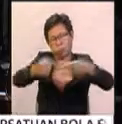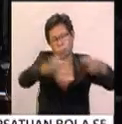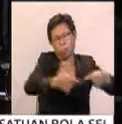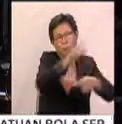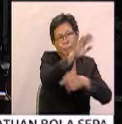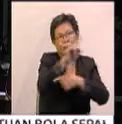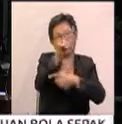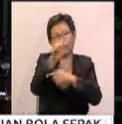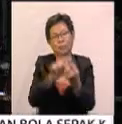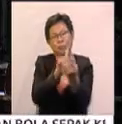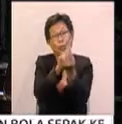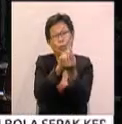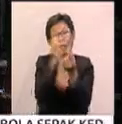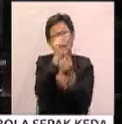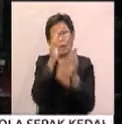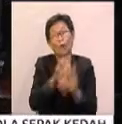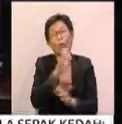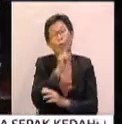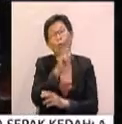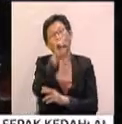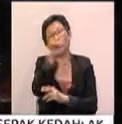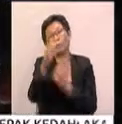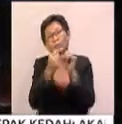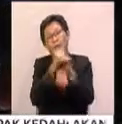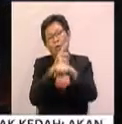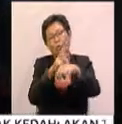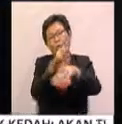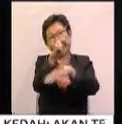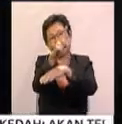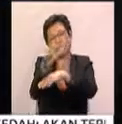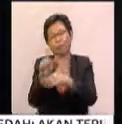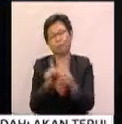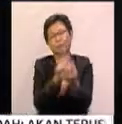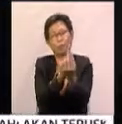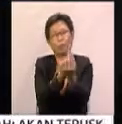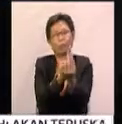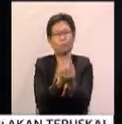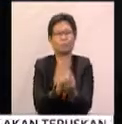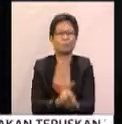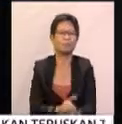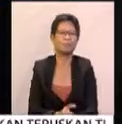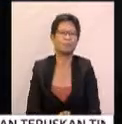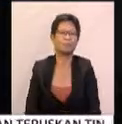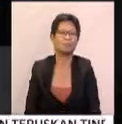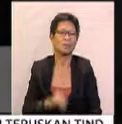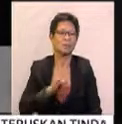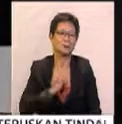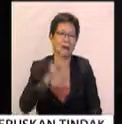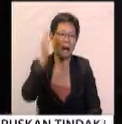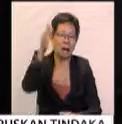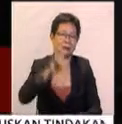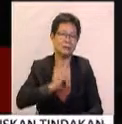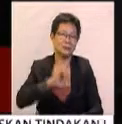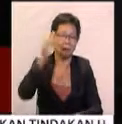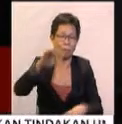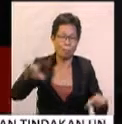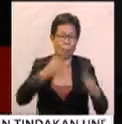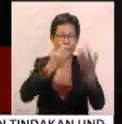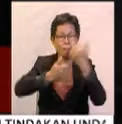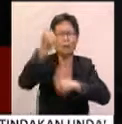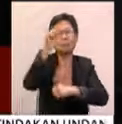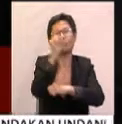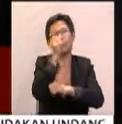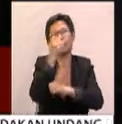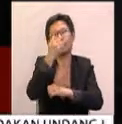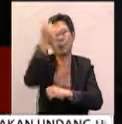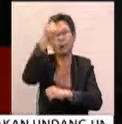Bidiva sempat menemui penyanyi yang berusia 22 tahun itu di ibu negara. InsyaAllah janji, saya akan buat yang terbaik lah. Saya akan